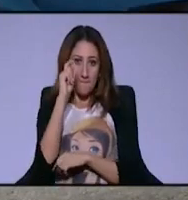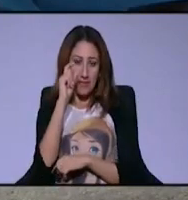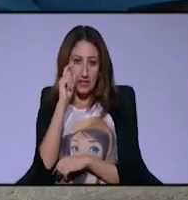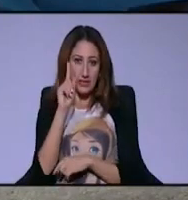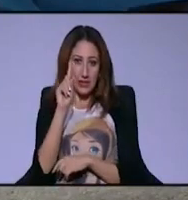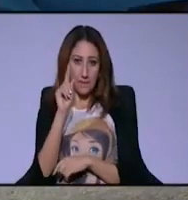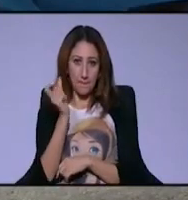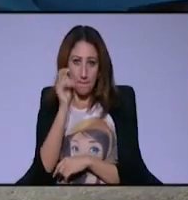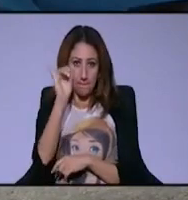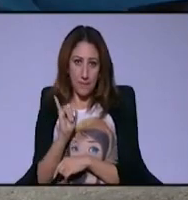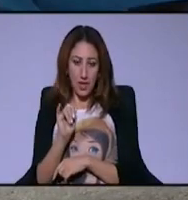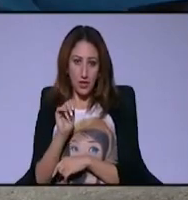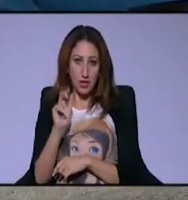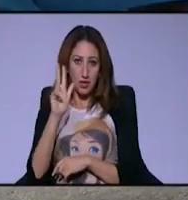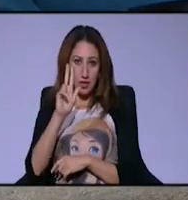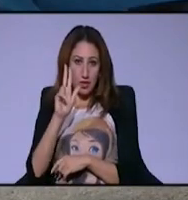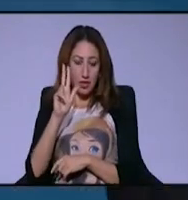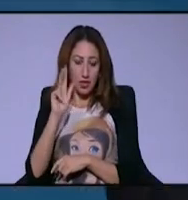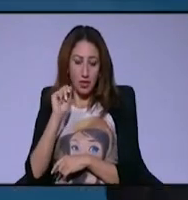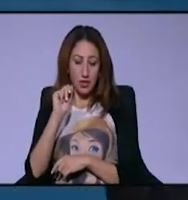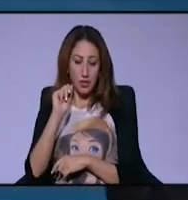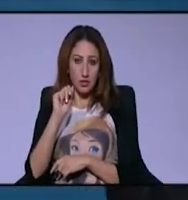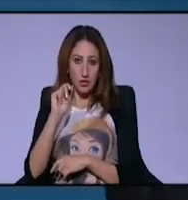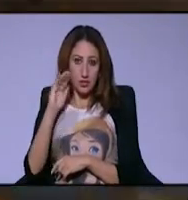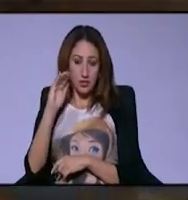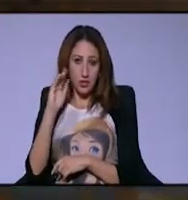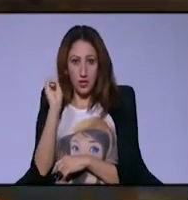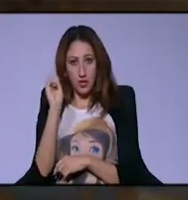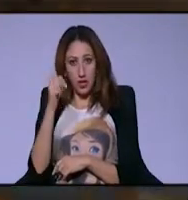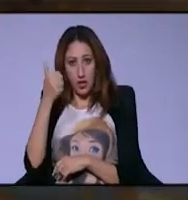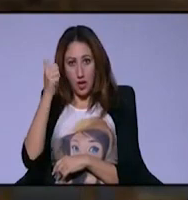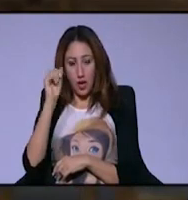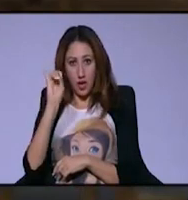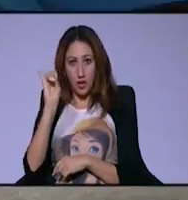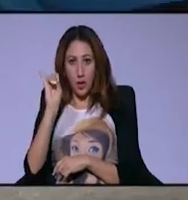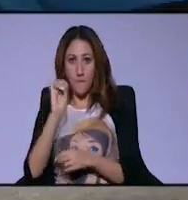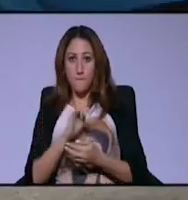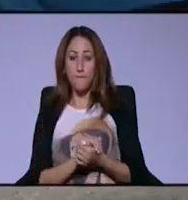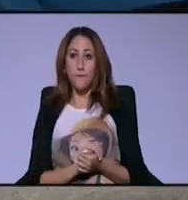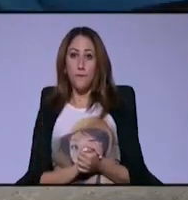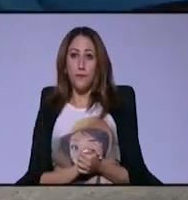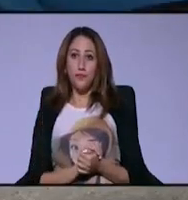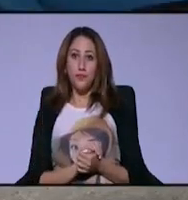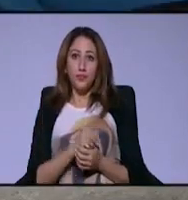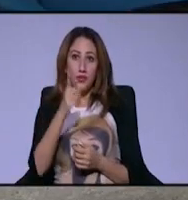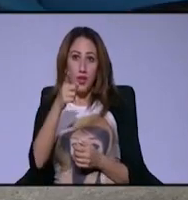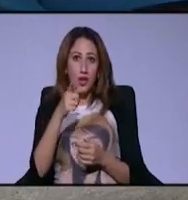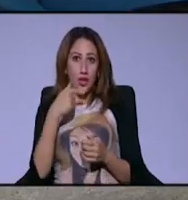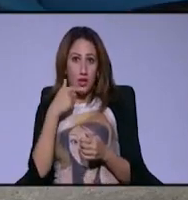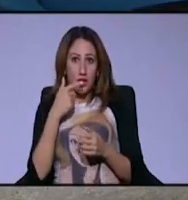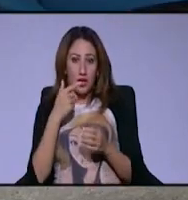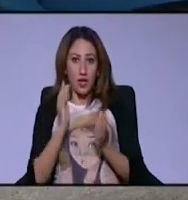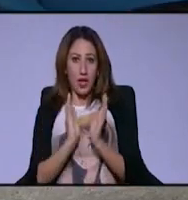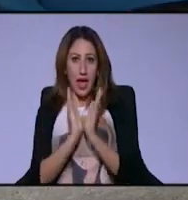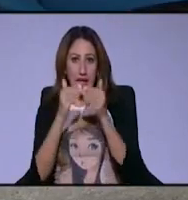في البداية اجتمع فيها عدد من المعجزات، لأنه حصل تحالف بين عدد من القوى